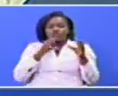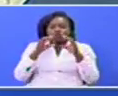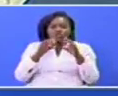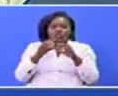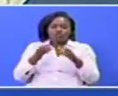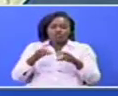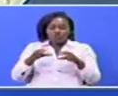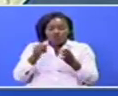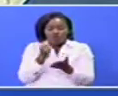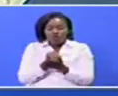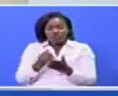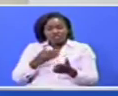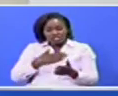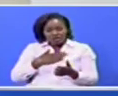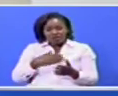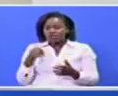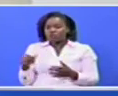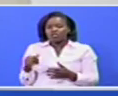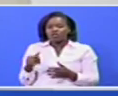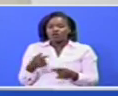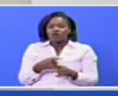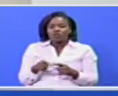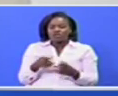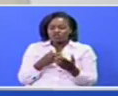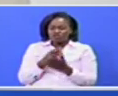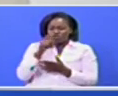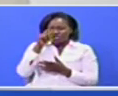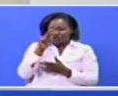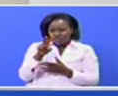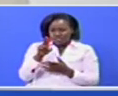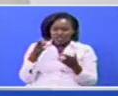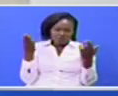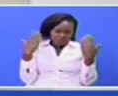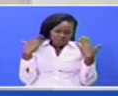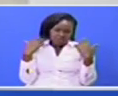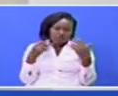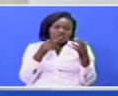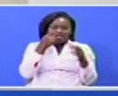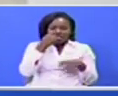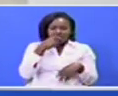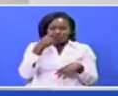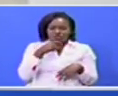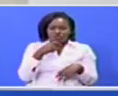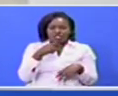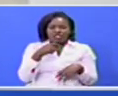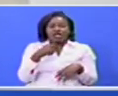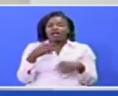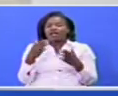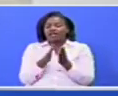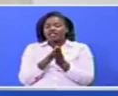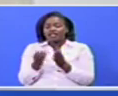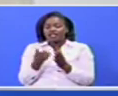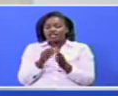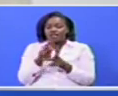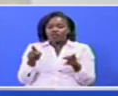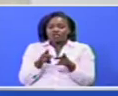lakini vile nimeona katika runinga, sehemu kama ya Meru, sehemu kama ya Kitui, kama kule Kibwezi nilisikia mahali reli pale. Mm-hmm.